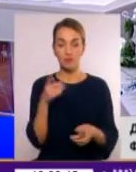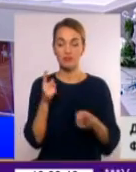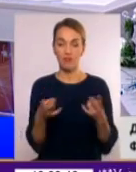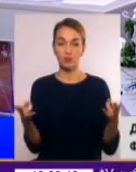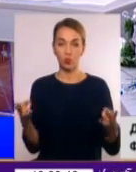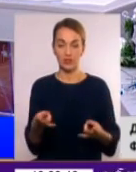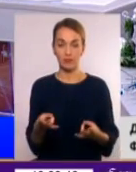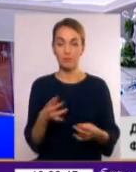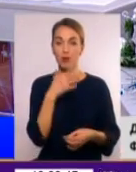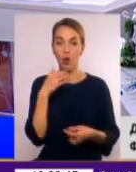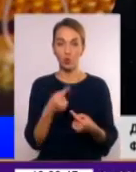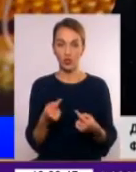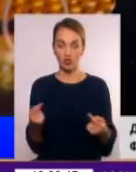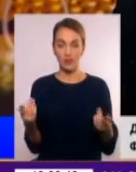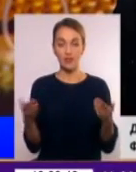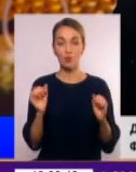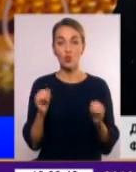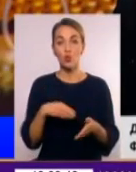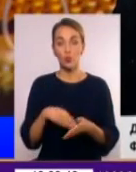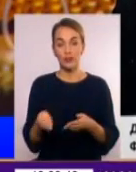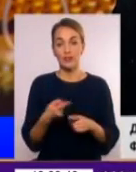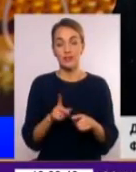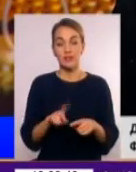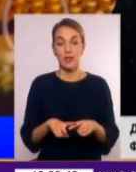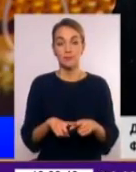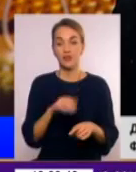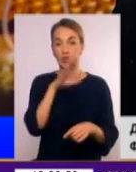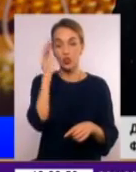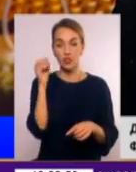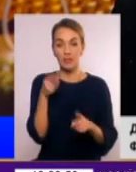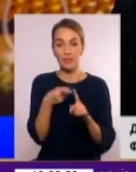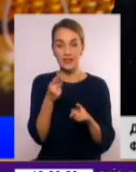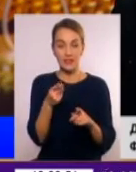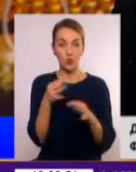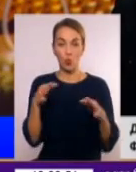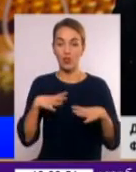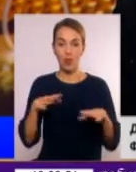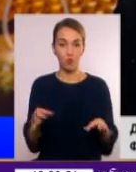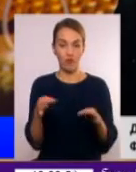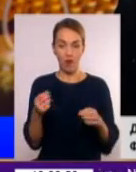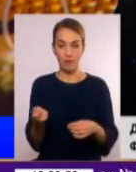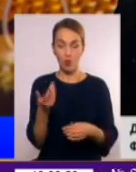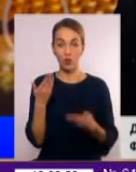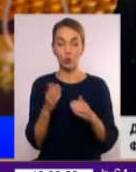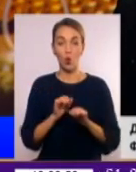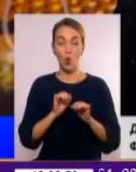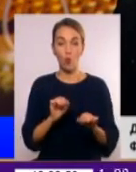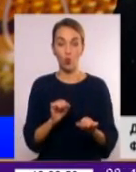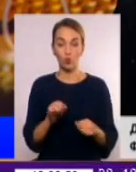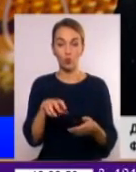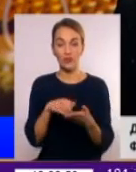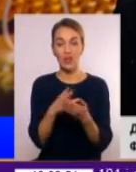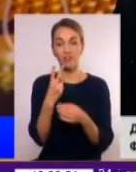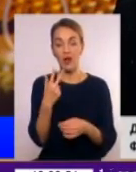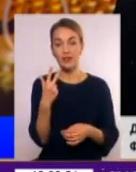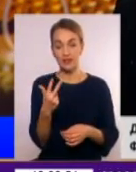потрібні багато речей, які можна купити. Це там нічні приціли, їх ніколи не буває мало. Якщо на опорному пункті є 2-3 нічних приціла